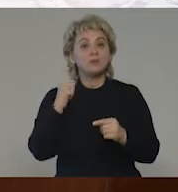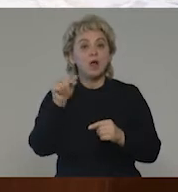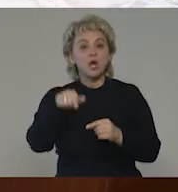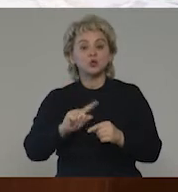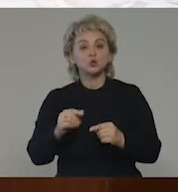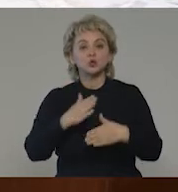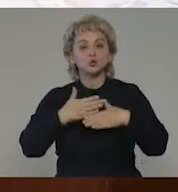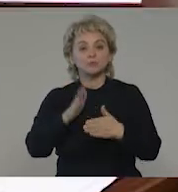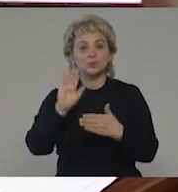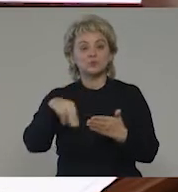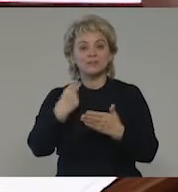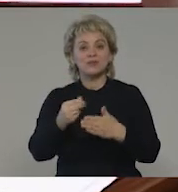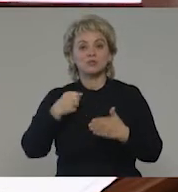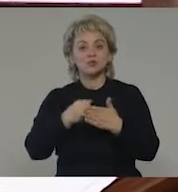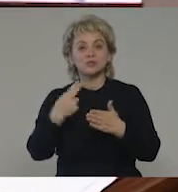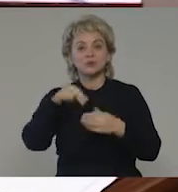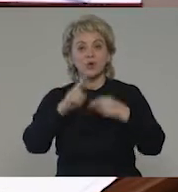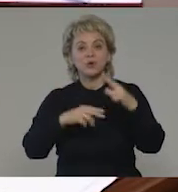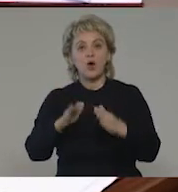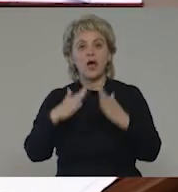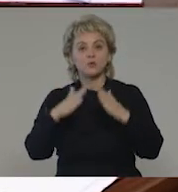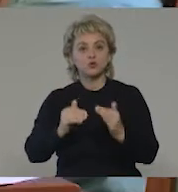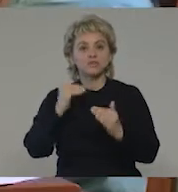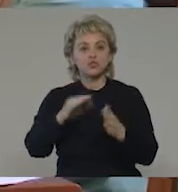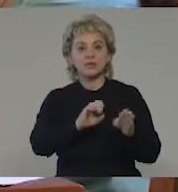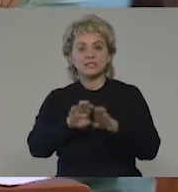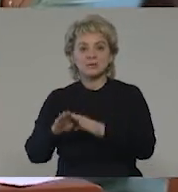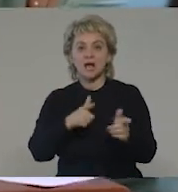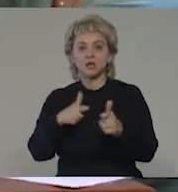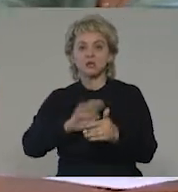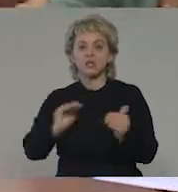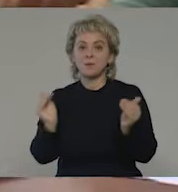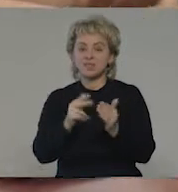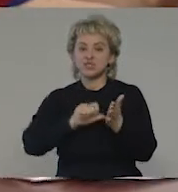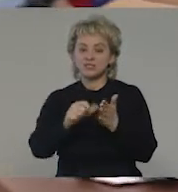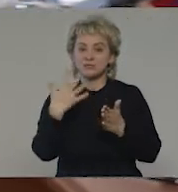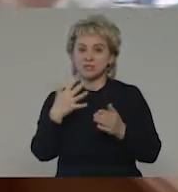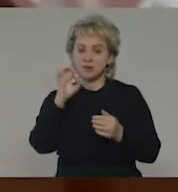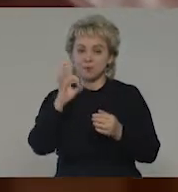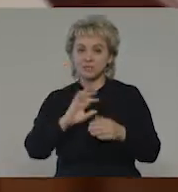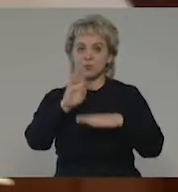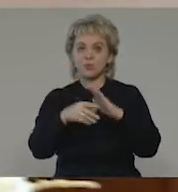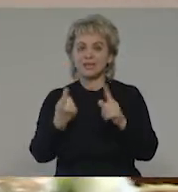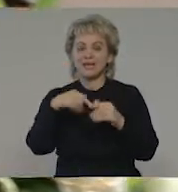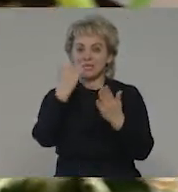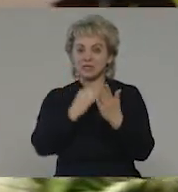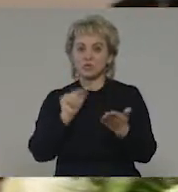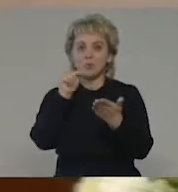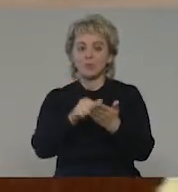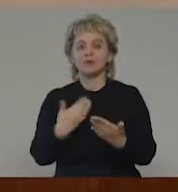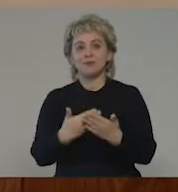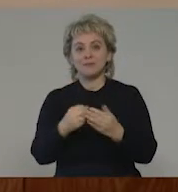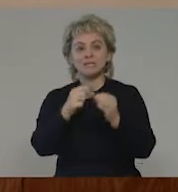Предполагается, что субсидии будут выдавать на достройку объектов с высокой степенью готовности не меньше 65%. Под этот критерий попадают